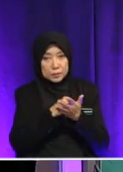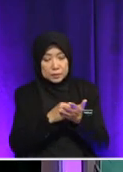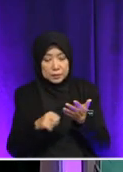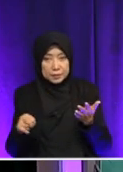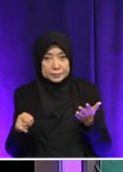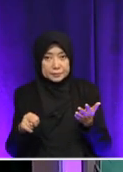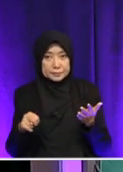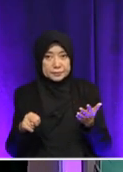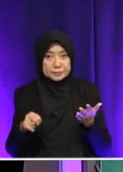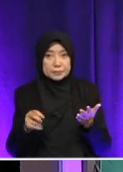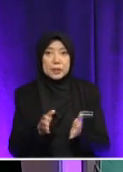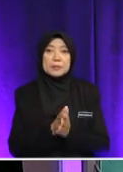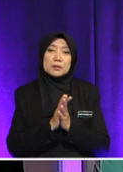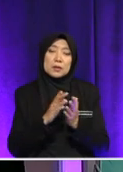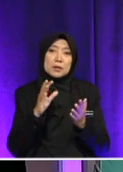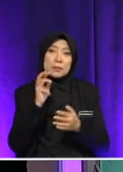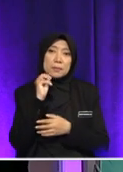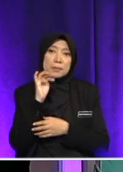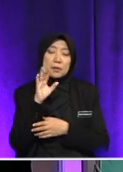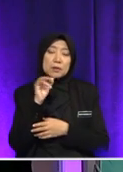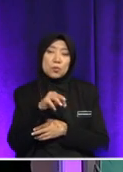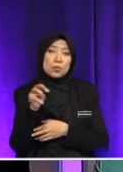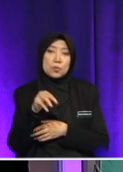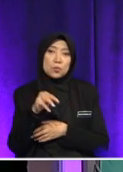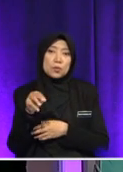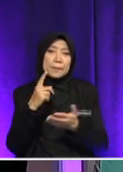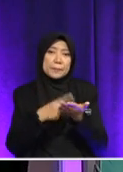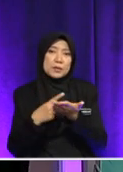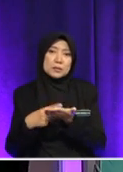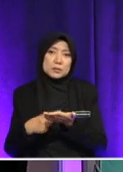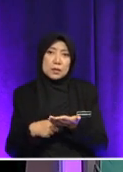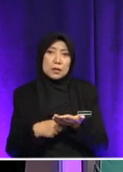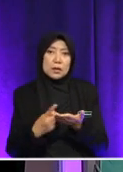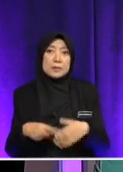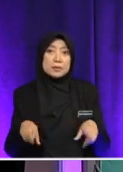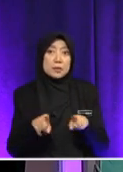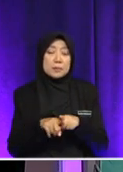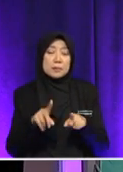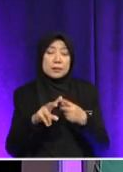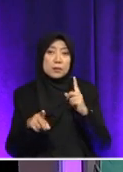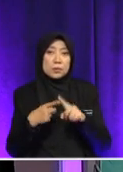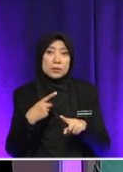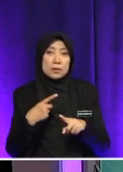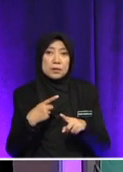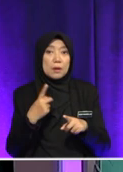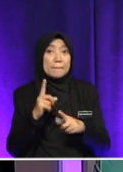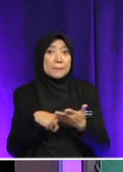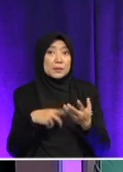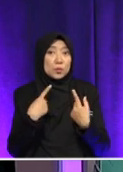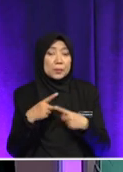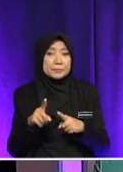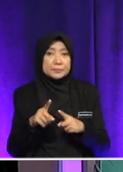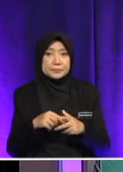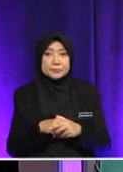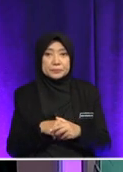Nak minta Mira dan mungkin murid-murid di rumah boleh berbincanglah bersama family ada arak-arakan Oke so soal Anda